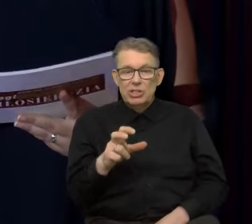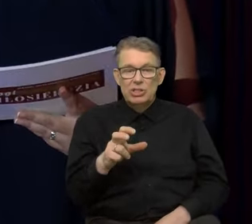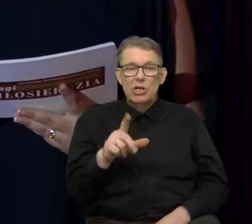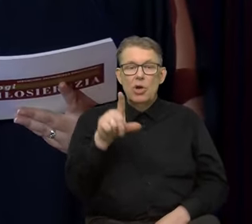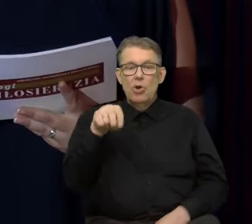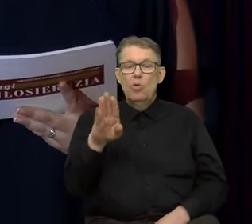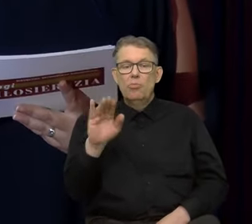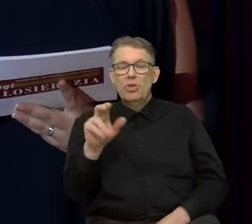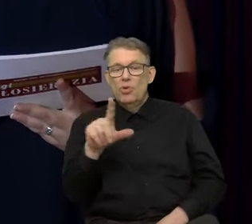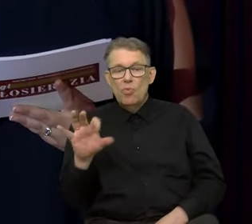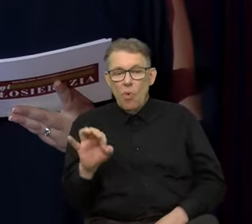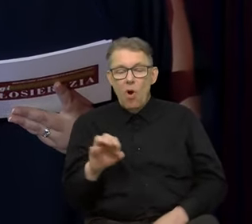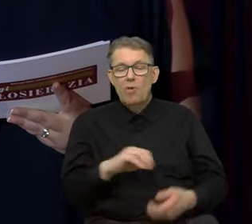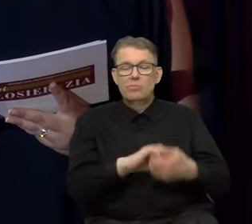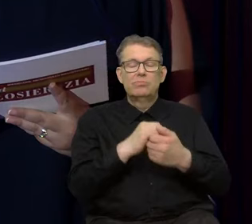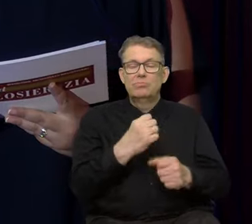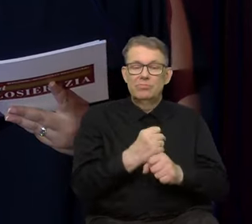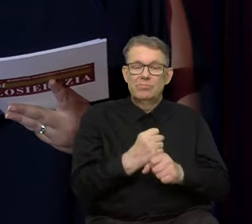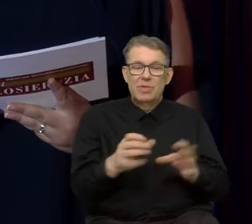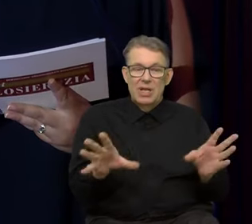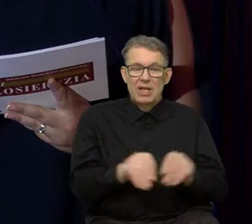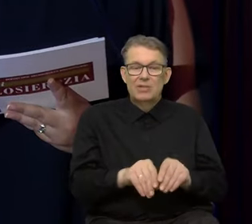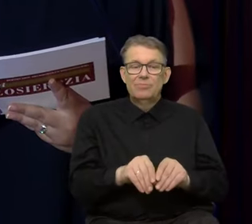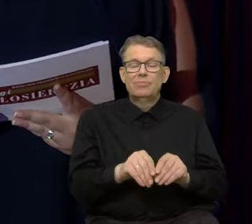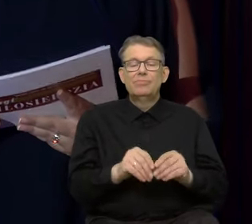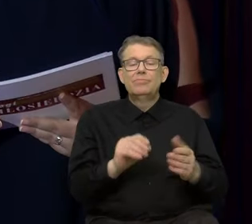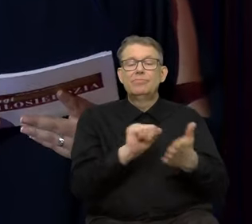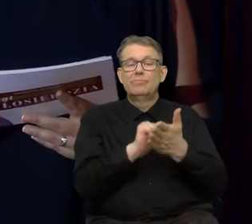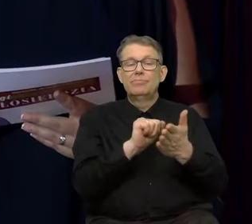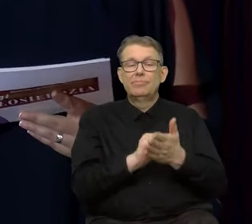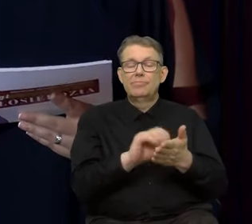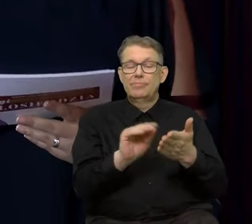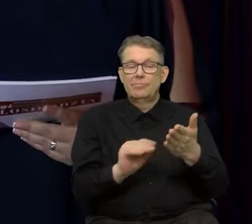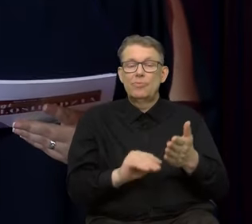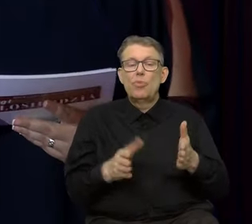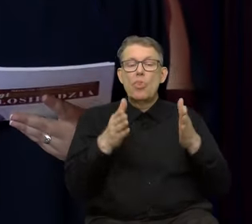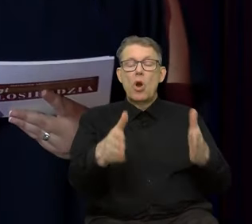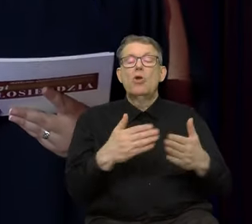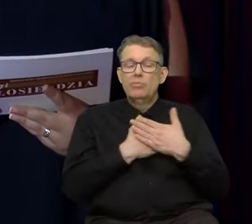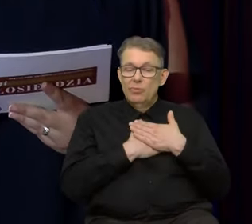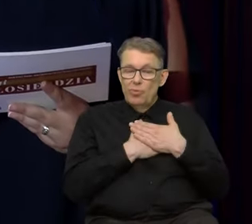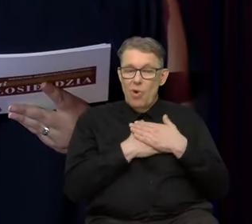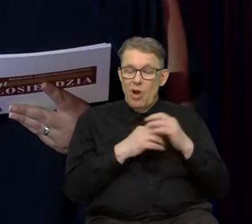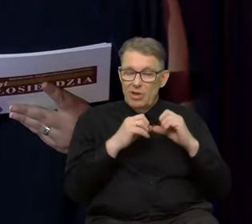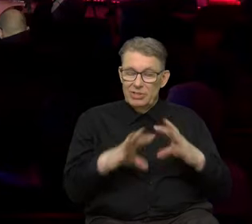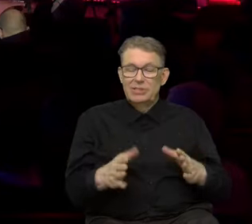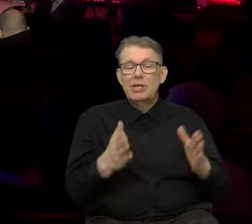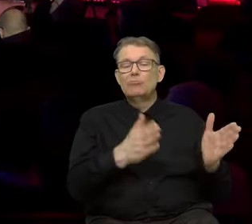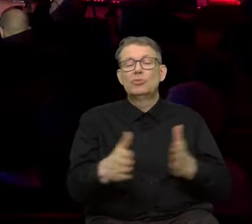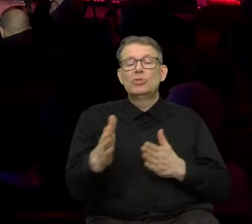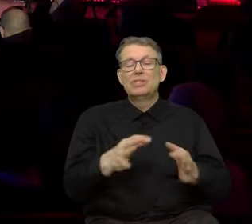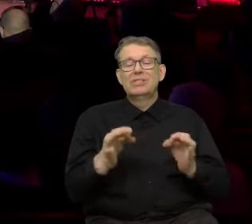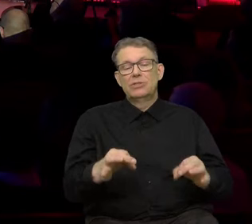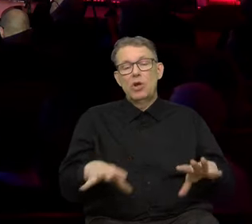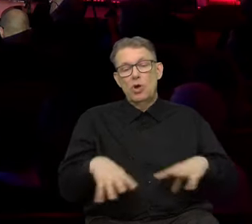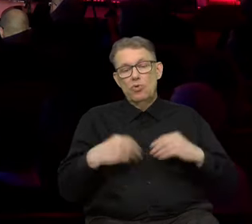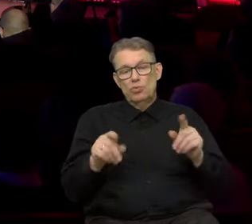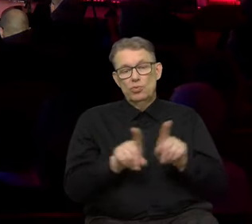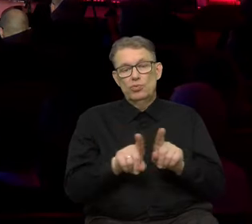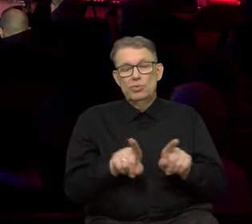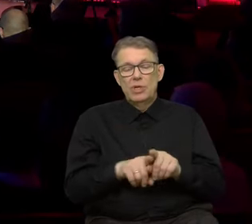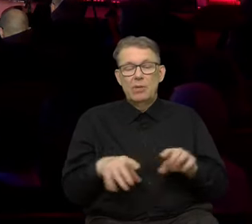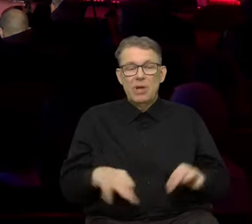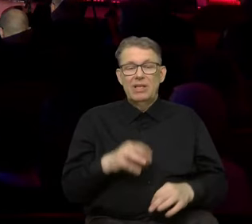Dubiło, współpracownikom miesięcznika Drogi Miłosierdzia, za przygotowanie dzisiejszej gali. Dziękujemy